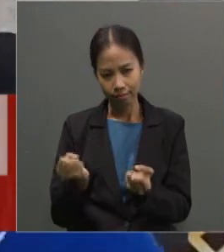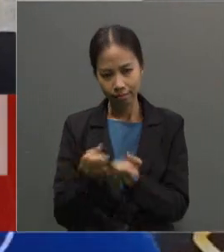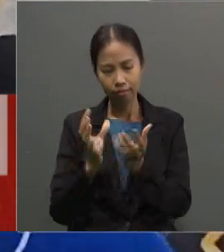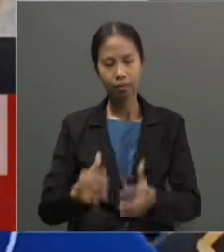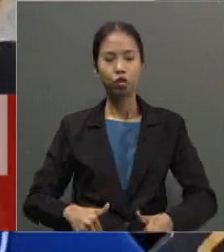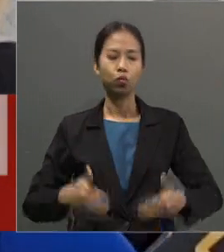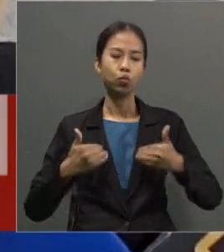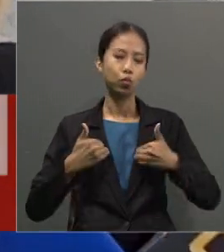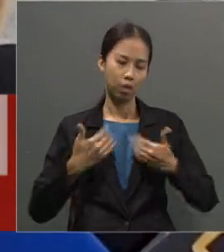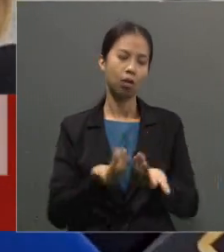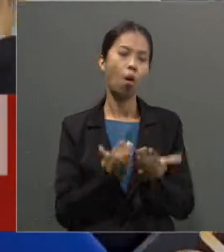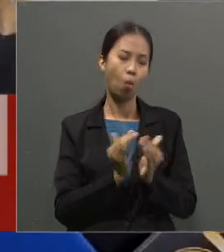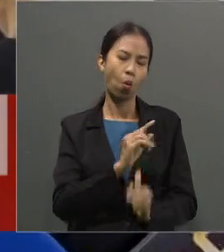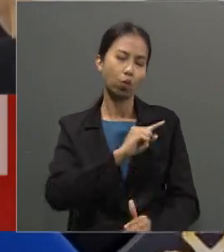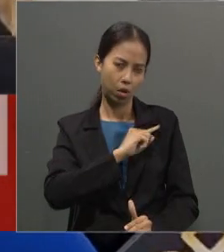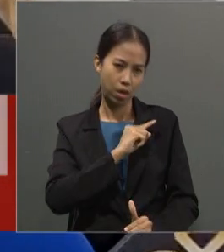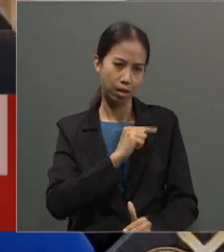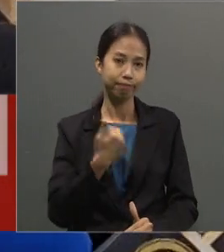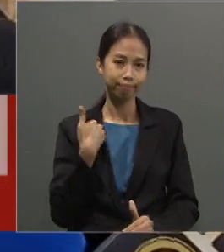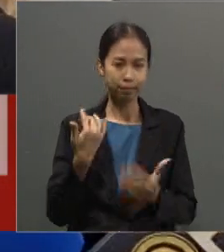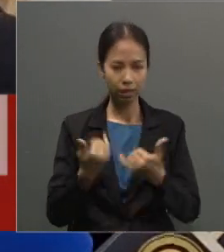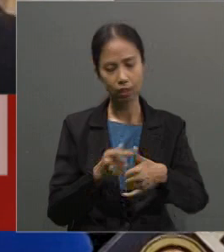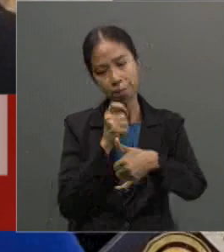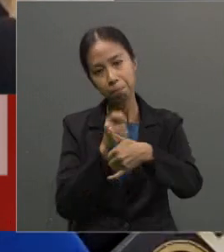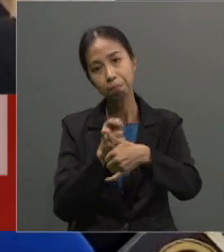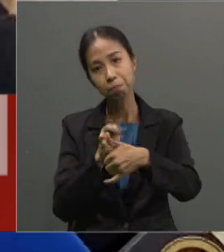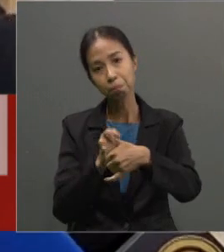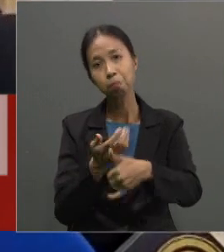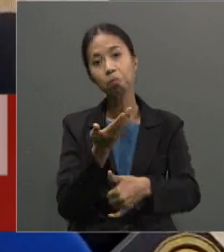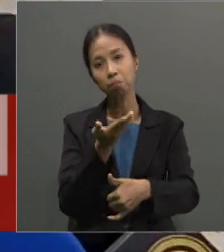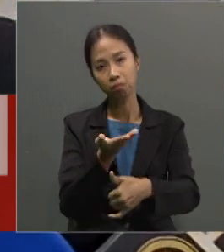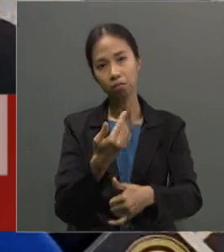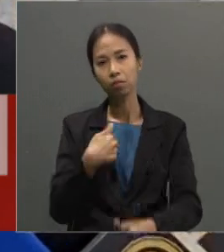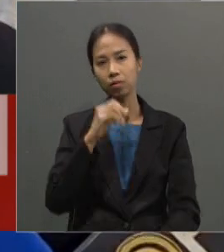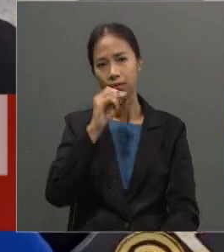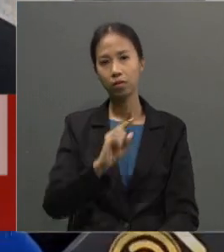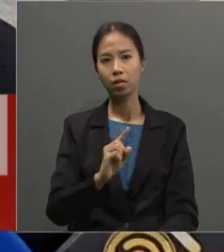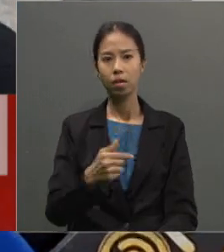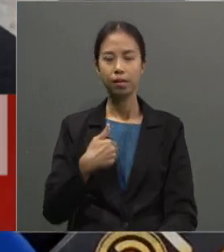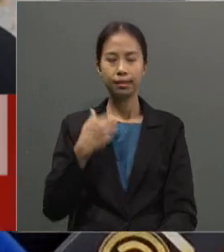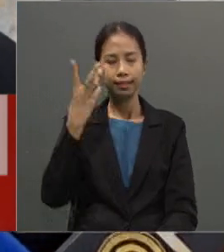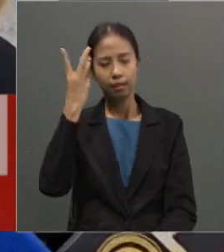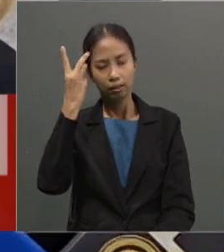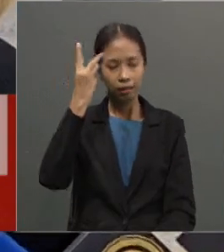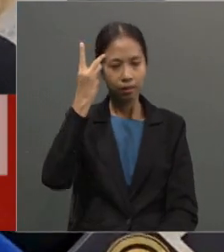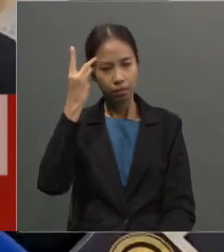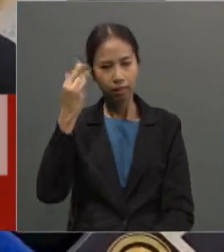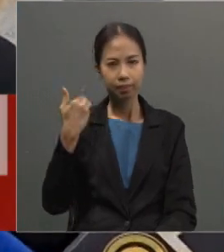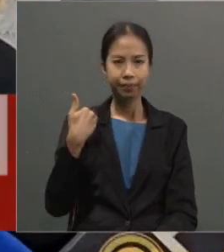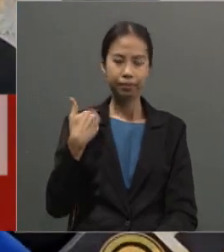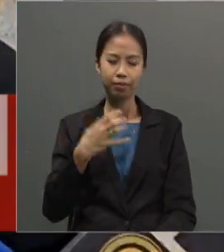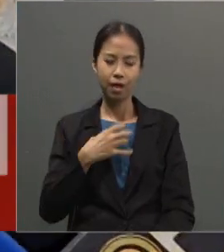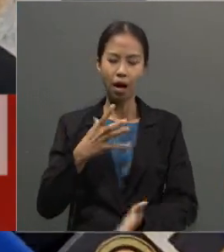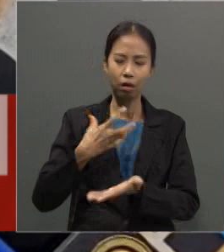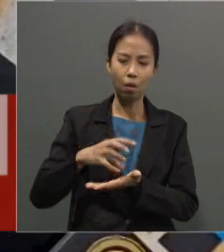องแล้วก็ครอบครัวซึ่งระหว่างการให้สัมภาษณ์ค่ะทาง10ตำรวจเอกณัฐวุฒิเนี่ยก็มีท่าทีที่กังวลแล้วก็ไม่ค่อยอยากจะพู